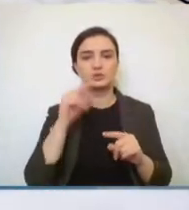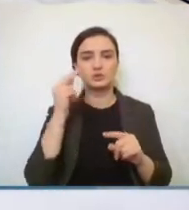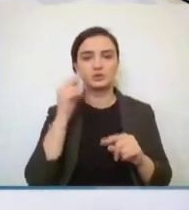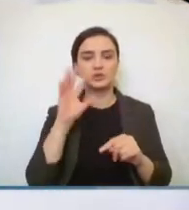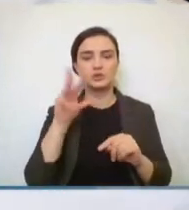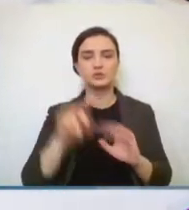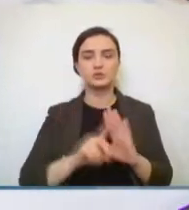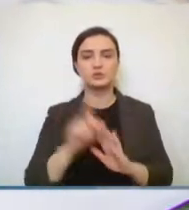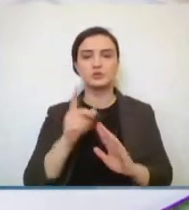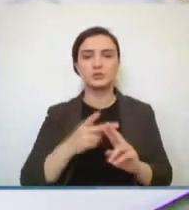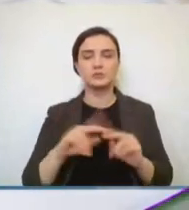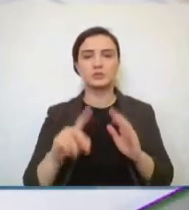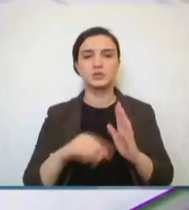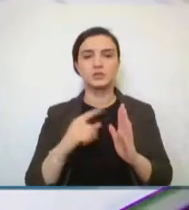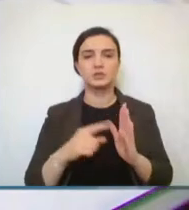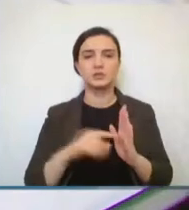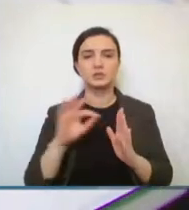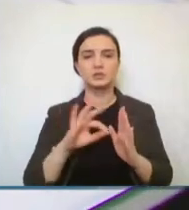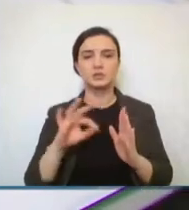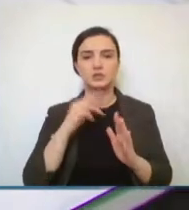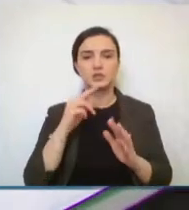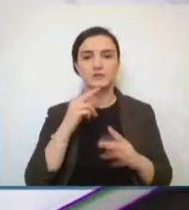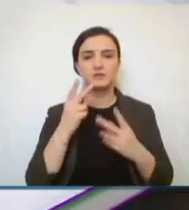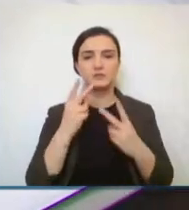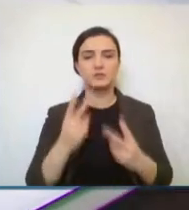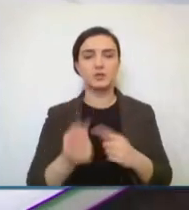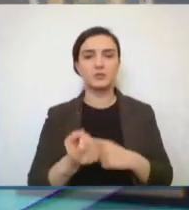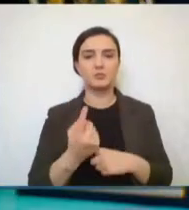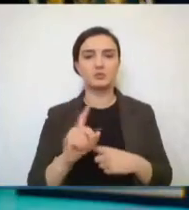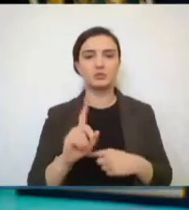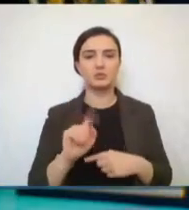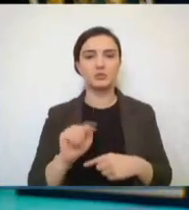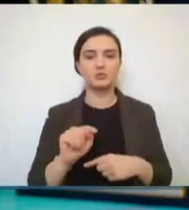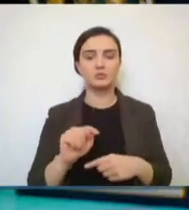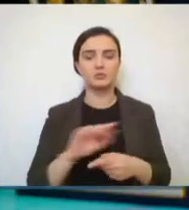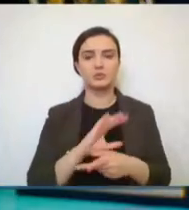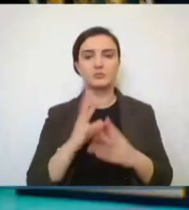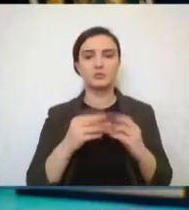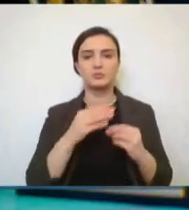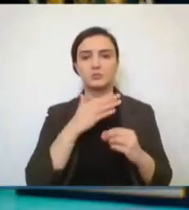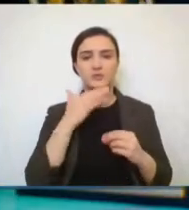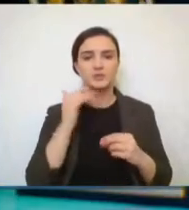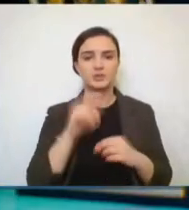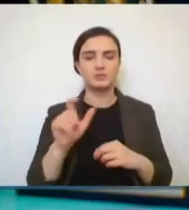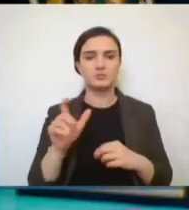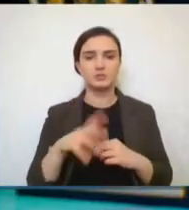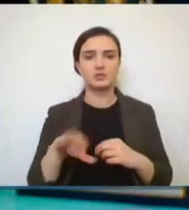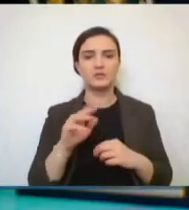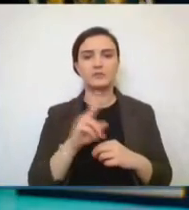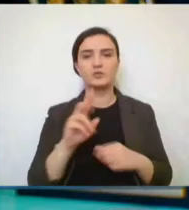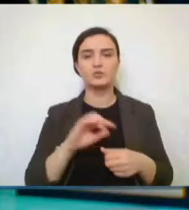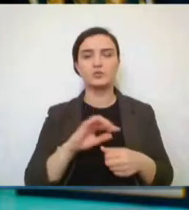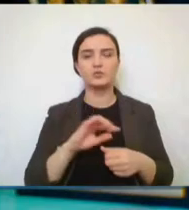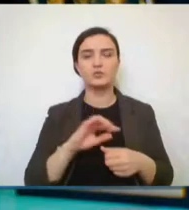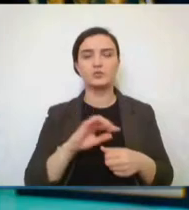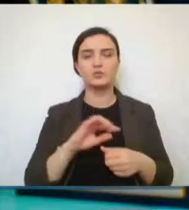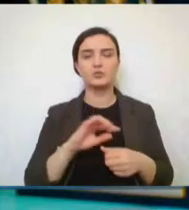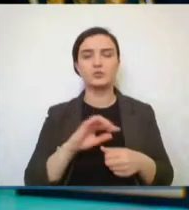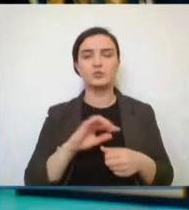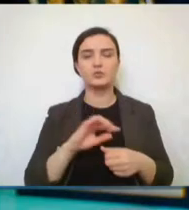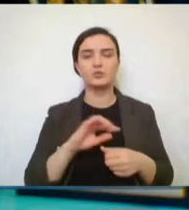საკითხზე დაკვირვება, აღმოჩნდა, რომ საკმაოდ ბევრი ადამიანი, ვინც COVID პანდემიის პერიოდში